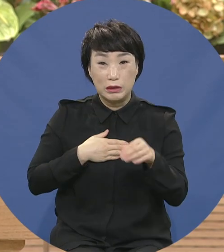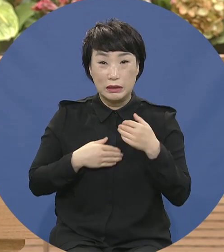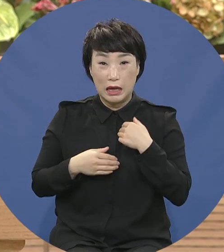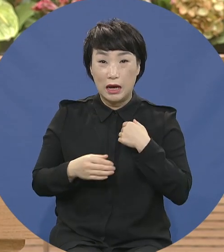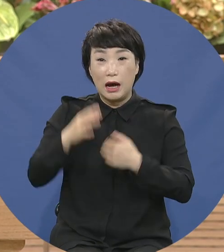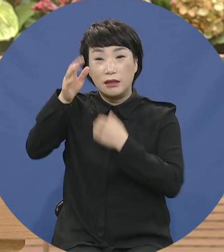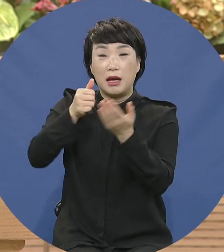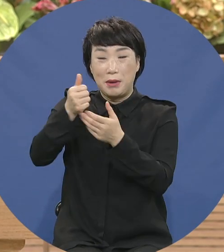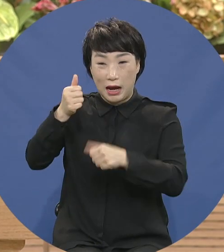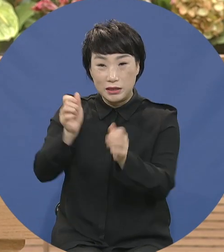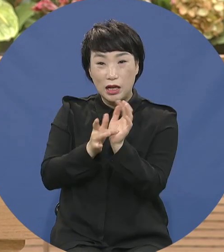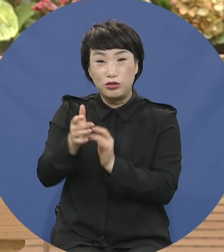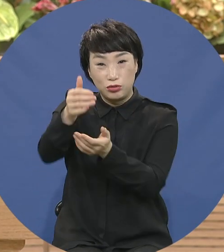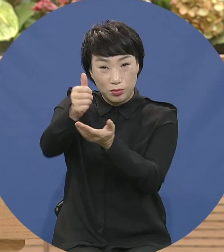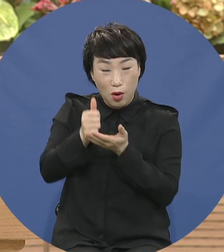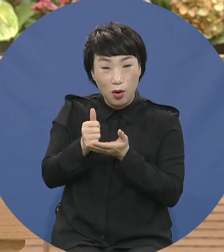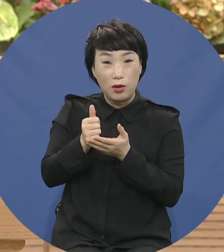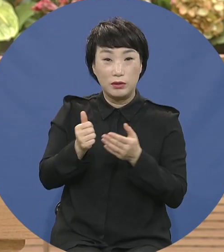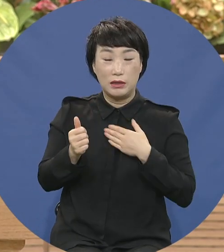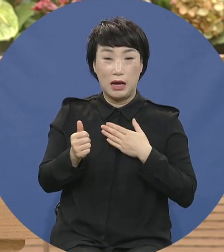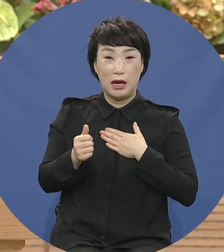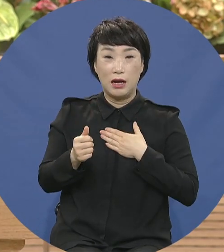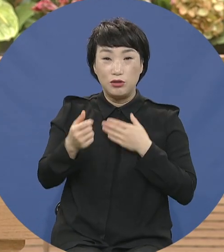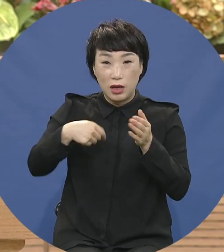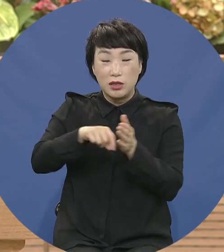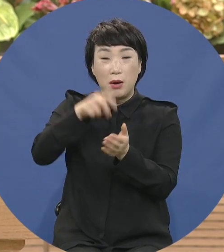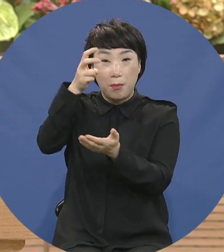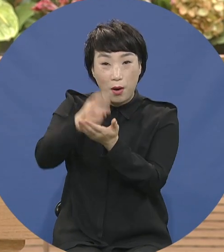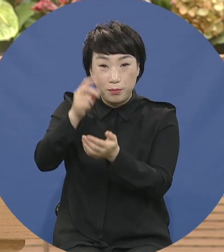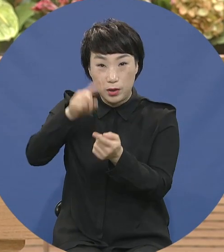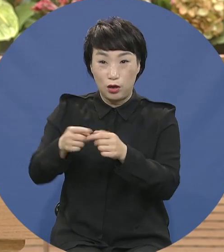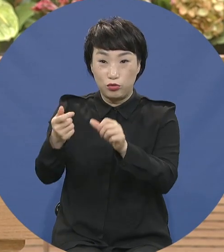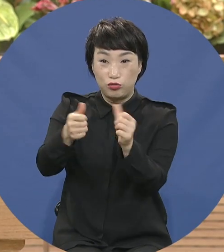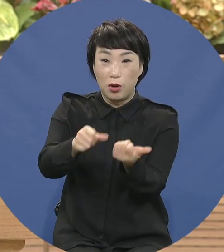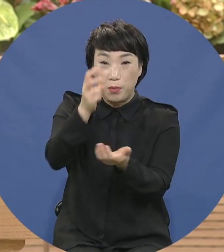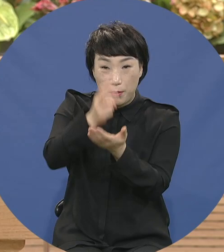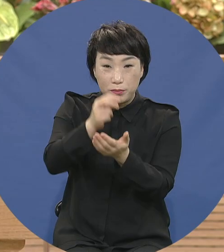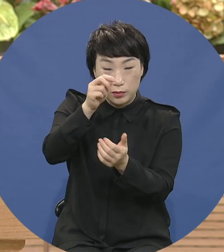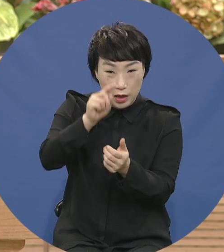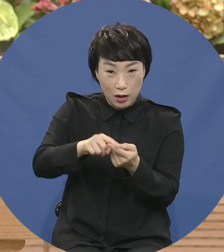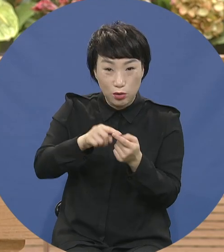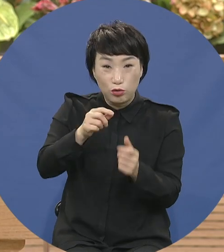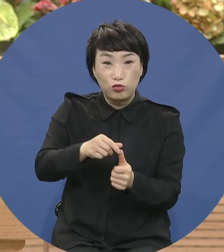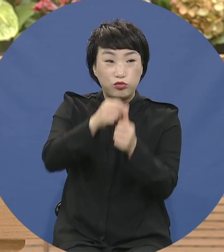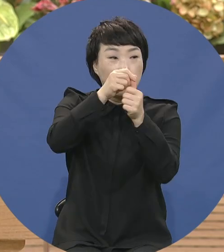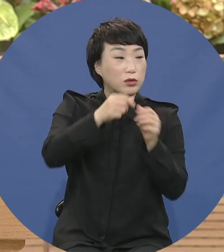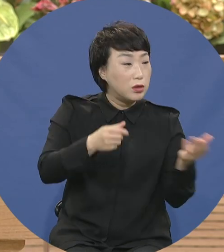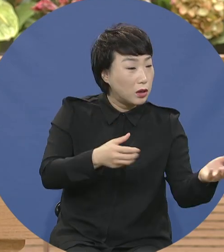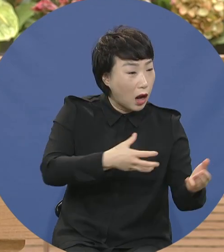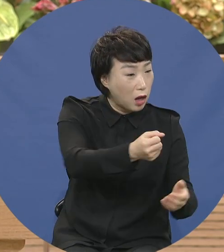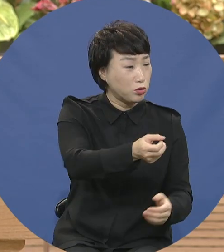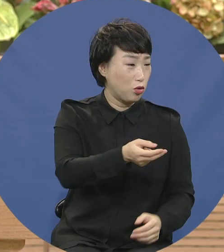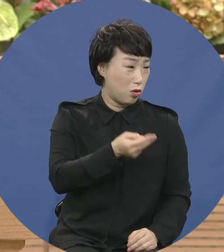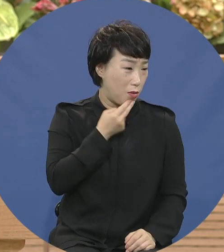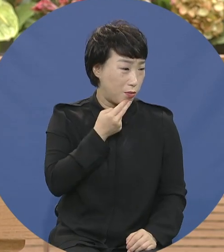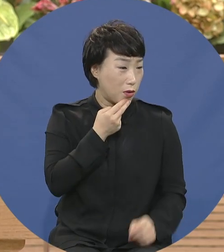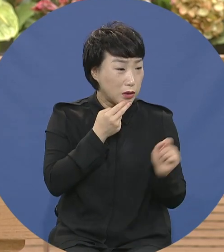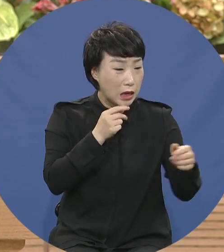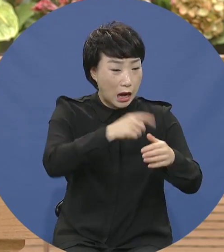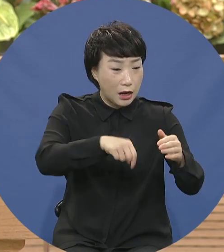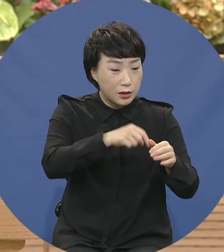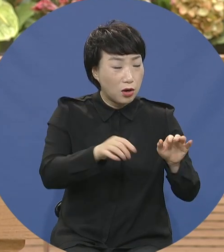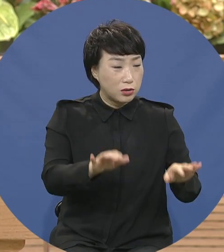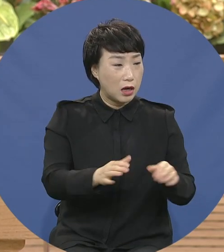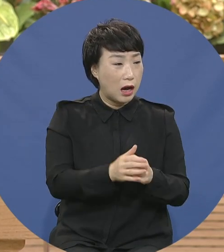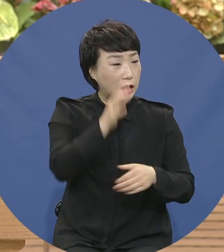하나님의 아들을 내가 너 위해서 법대로 죽어도 법대로 살린 은혜가 없잖아. 나는 네 안에서 살아본